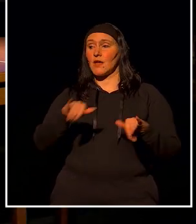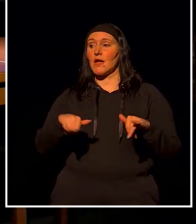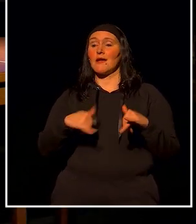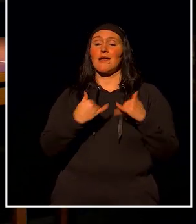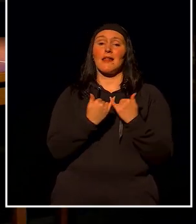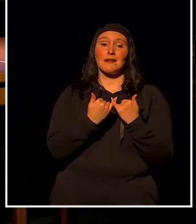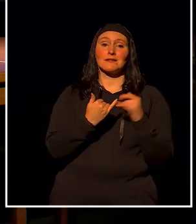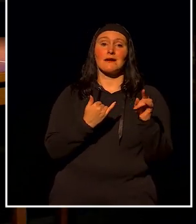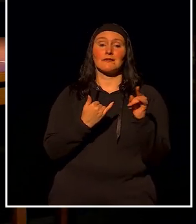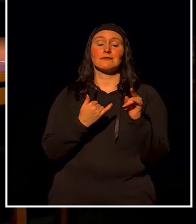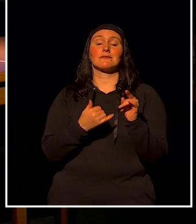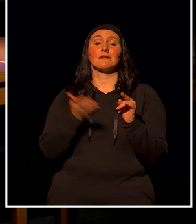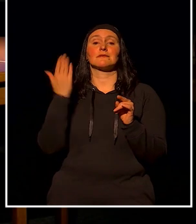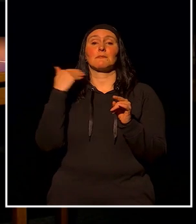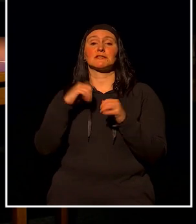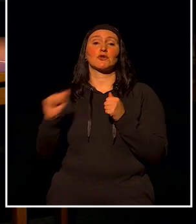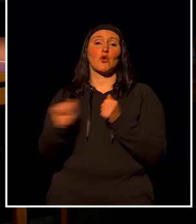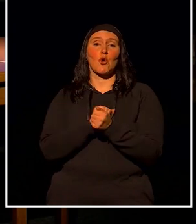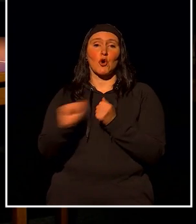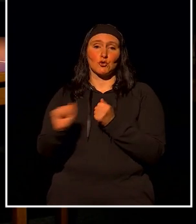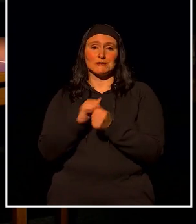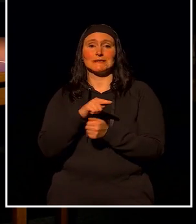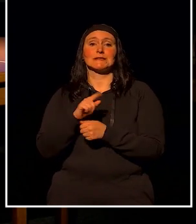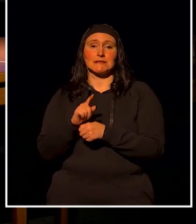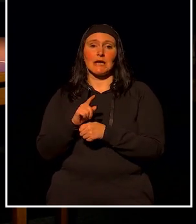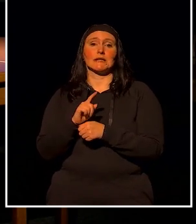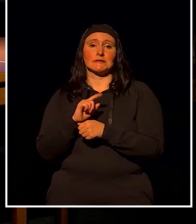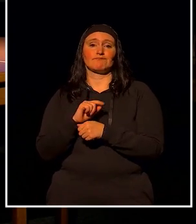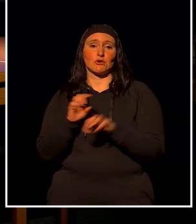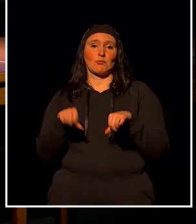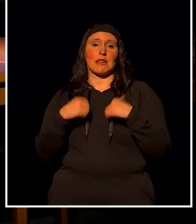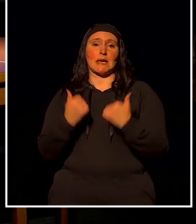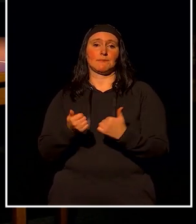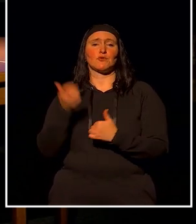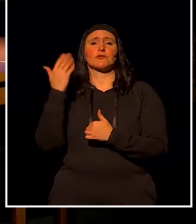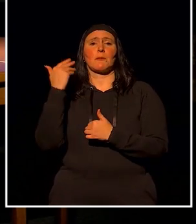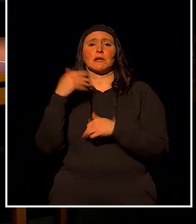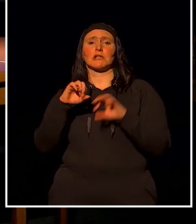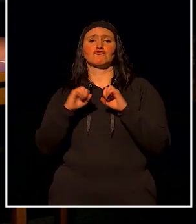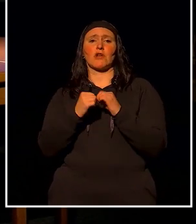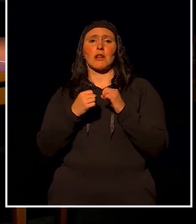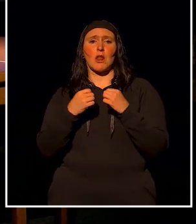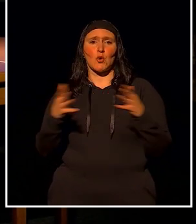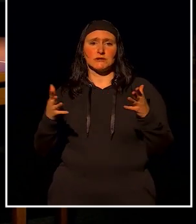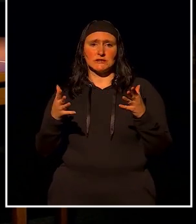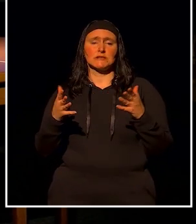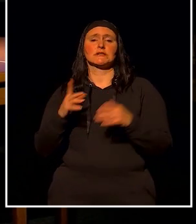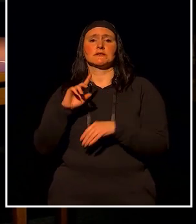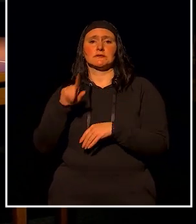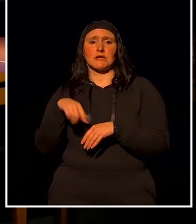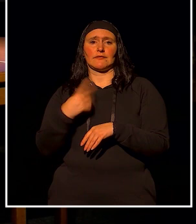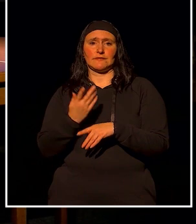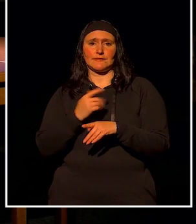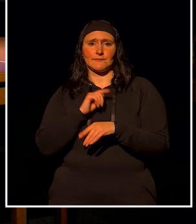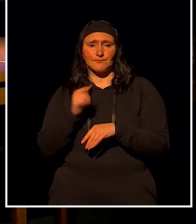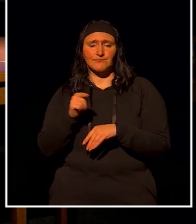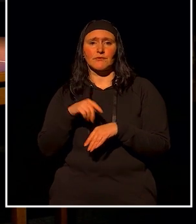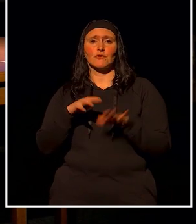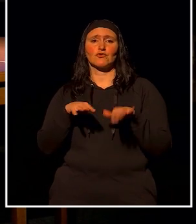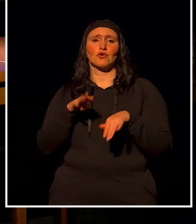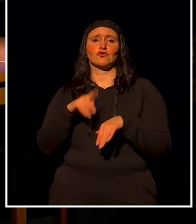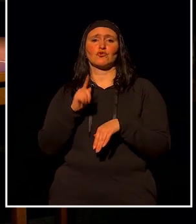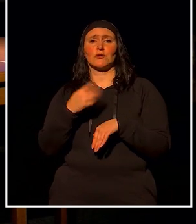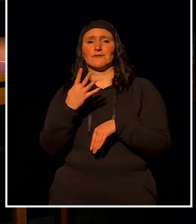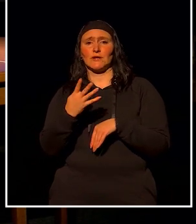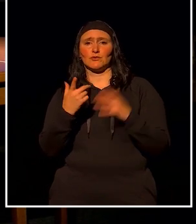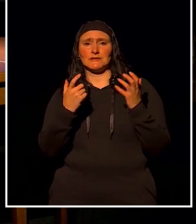die den Holocaust überlebt haben und als Staatenlose dort gelandet waren. Er ist mit 20, also 1974, mit 20